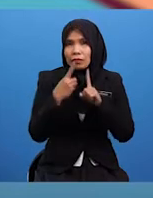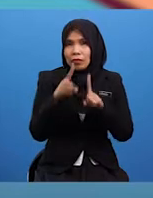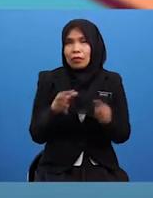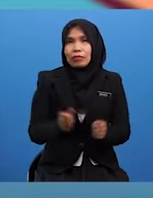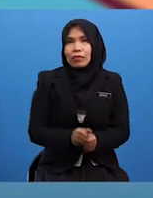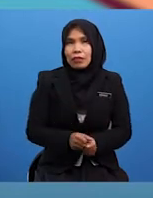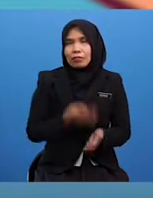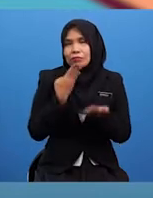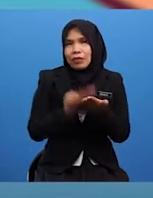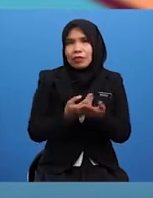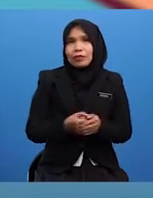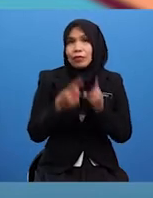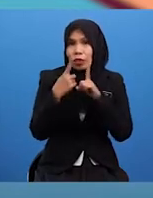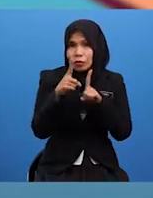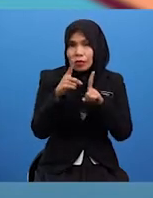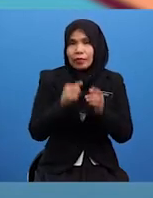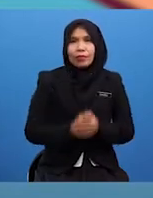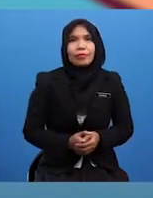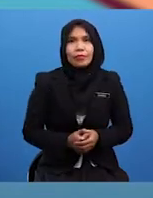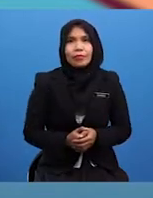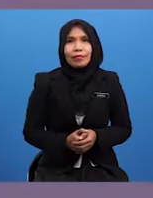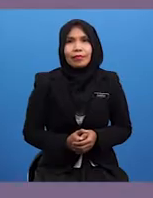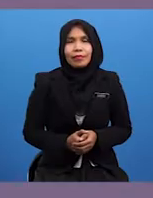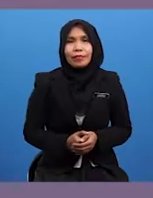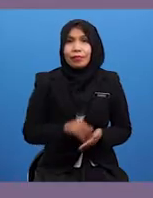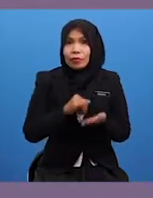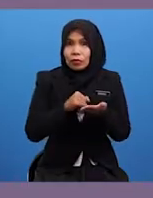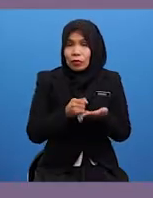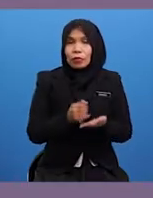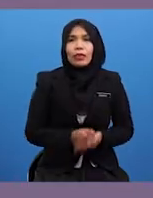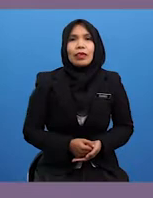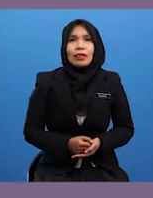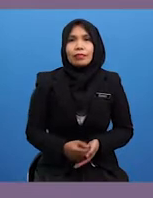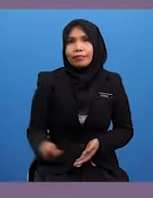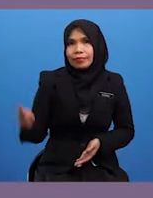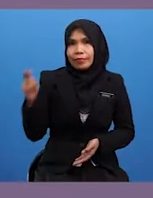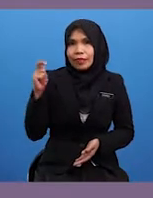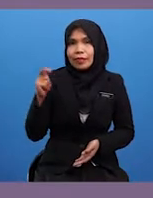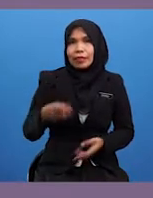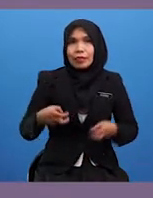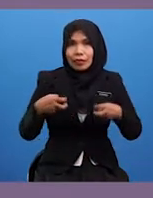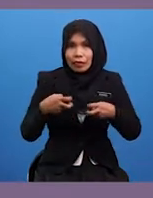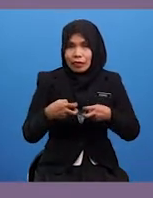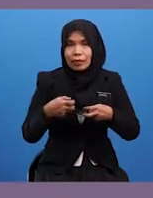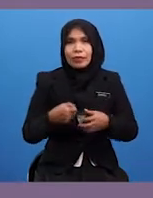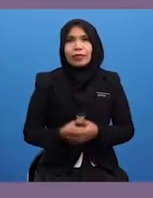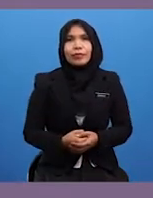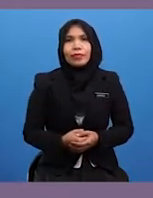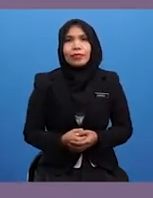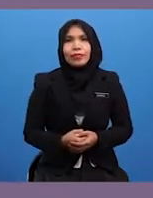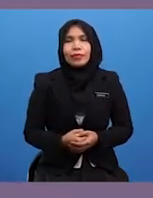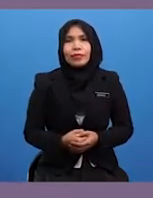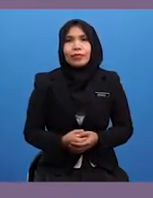hebat. Jawapan yang tepat adalah jumlah tenaga elektrik yang melalui setiap laluan adalah